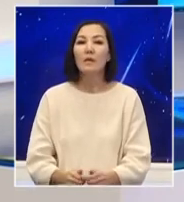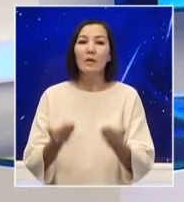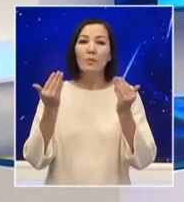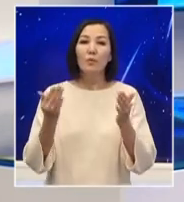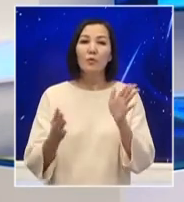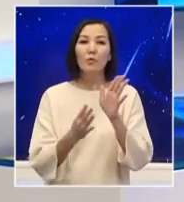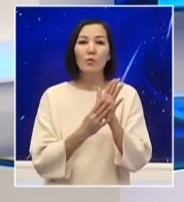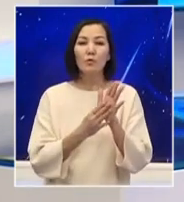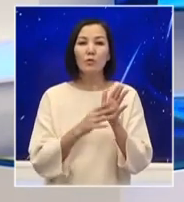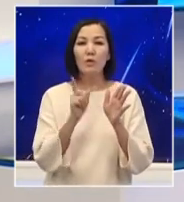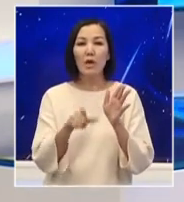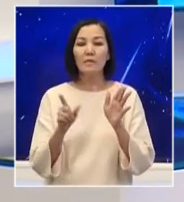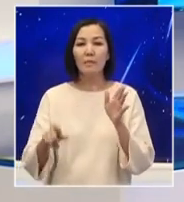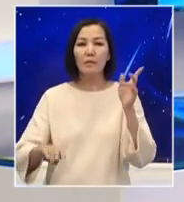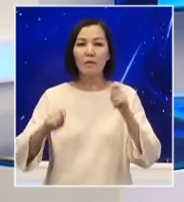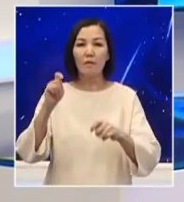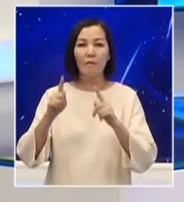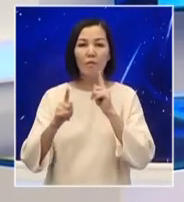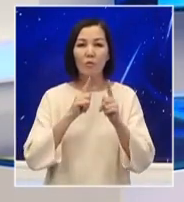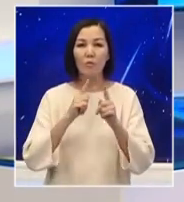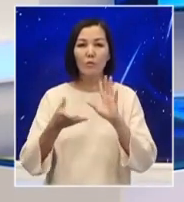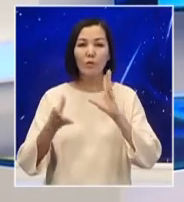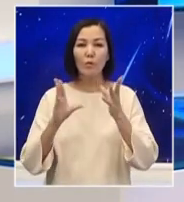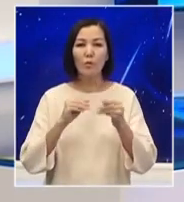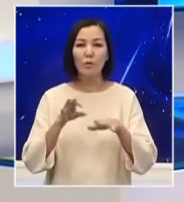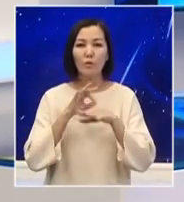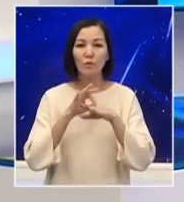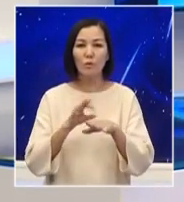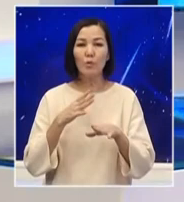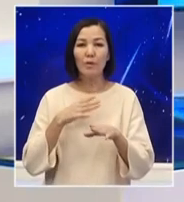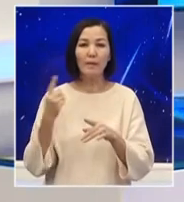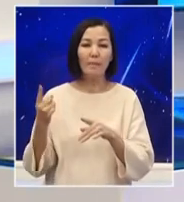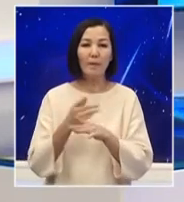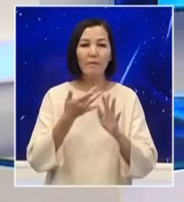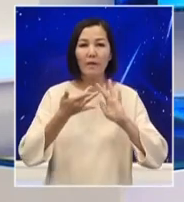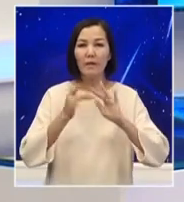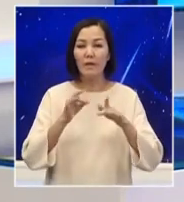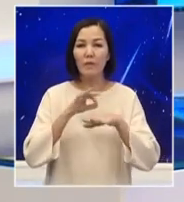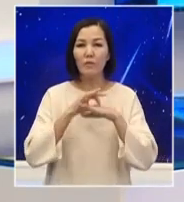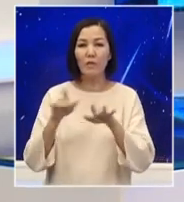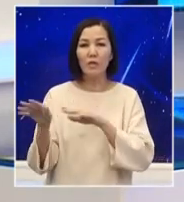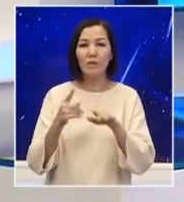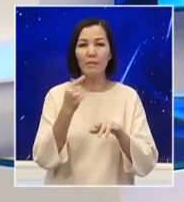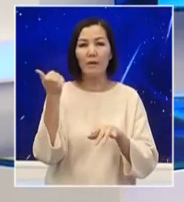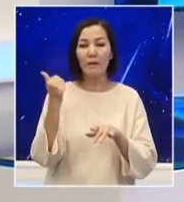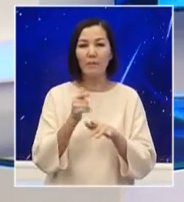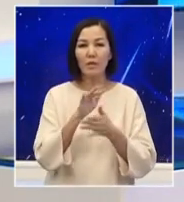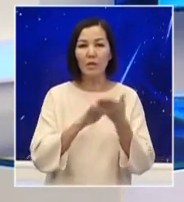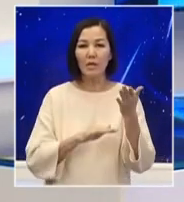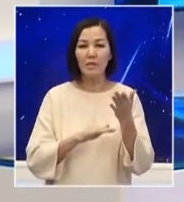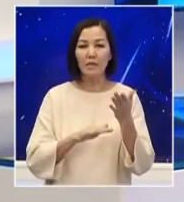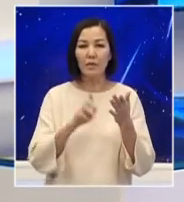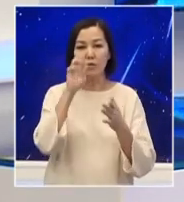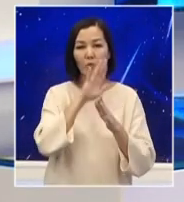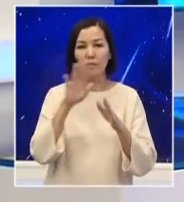Бүгін 9-шы азаматтық форумның қорытынды жиын өтті. Елде алғаш рет онлайн форматта өткен шара бір аптаға жалғасқан. Мұнда